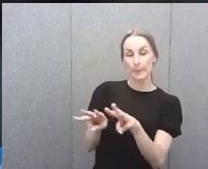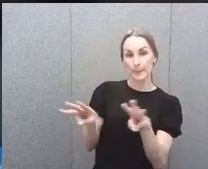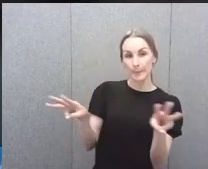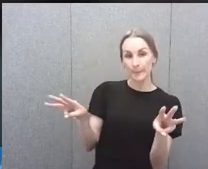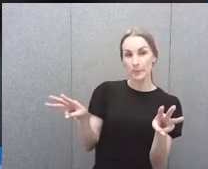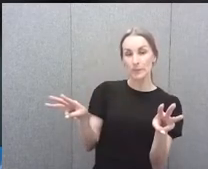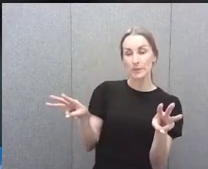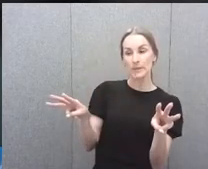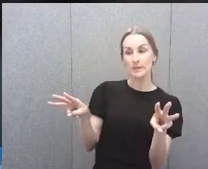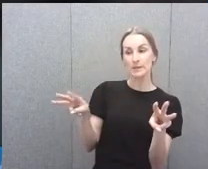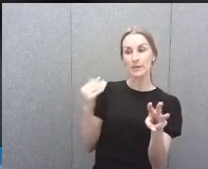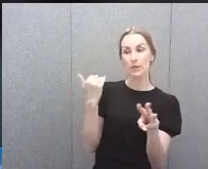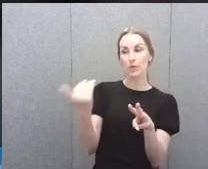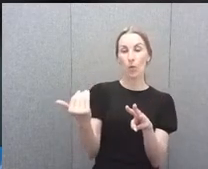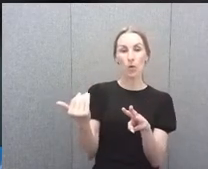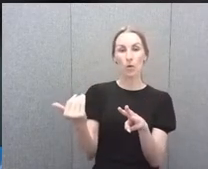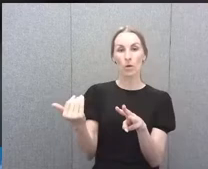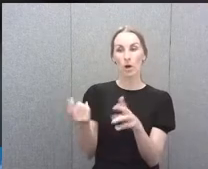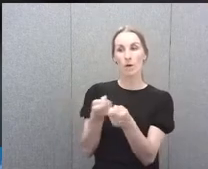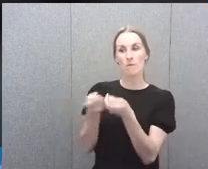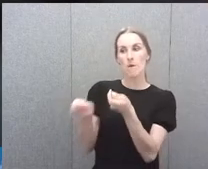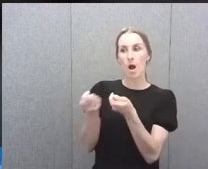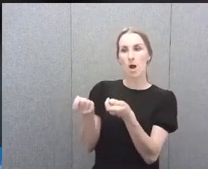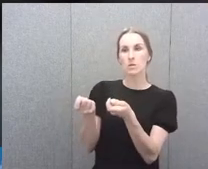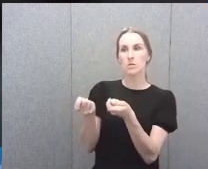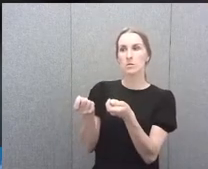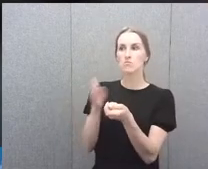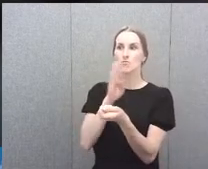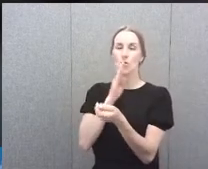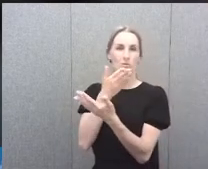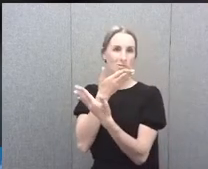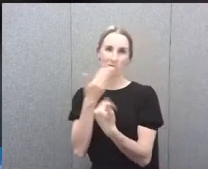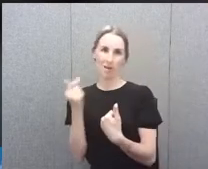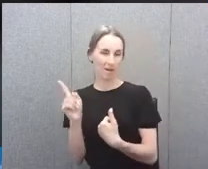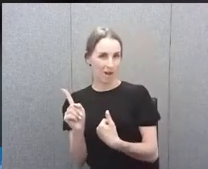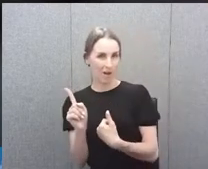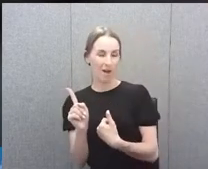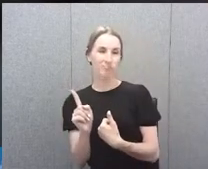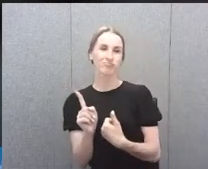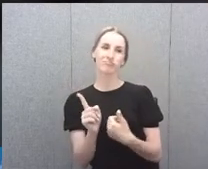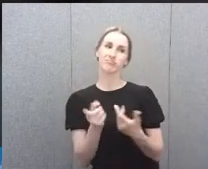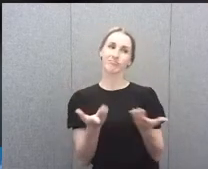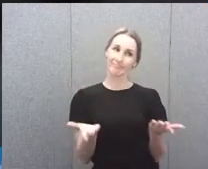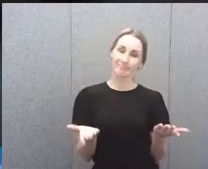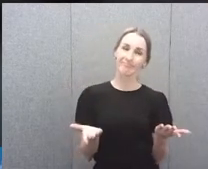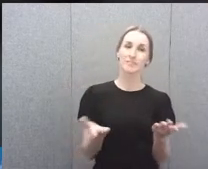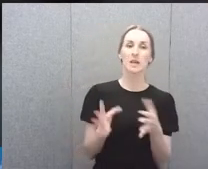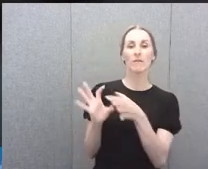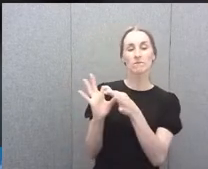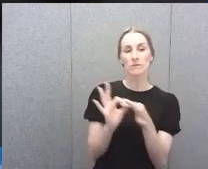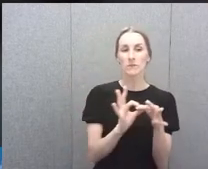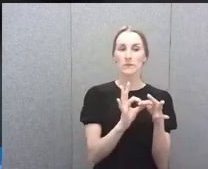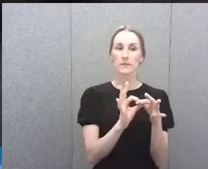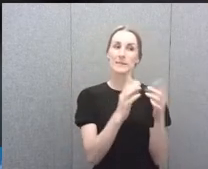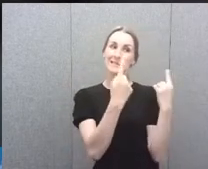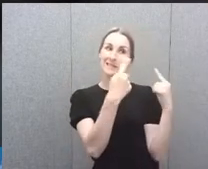отражается в то, что мы видим на высшем уровне в Европейском Союзе. Совет